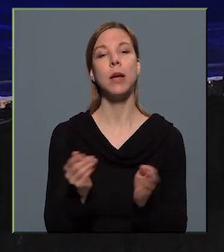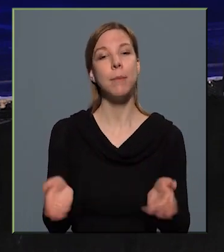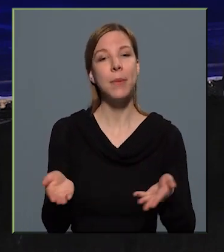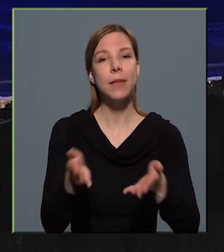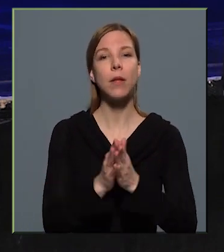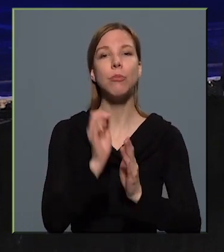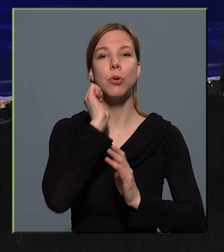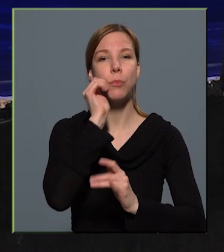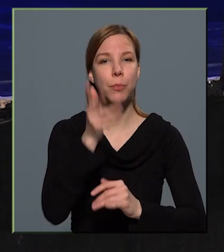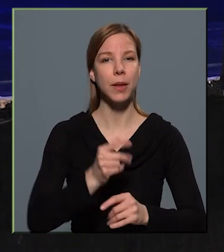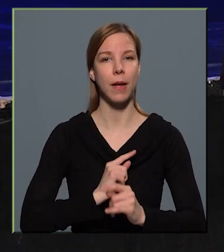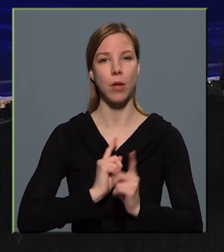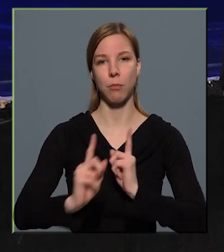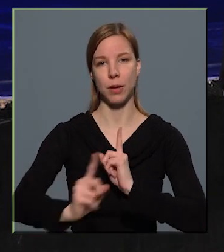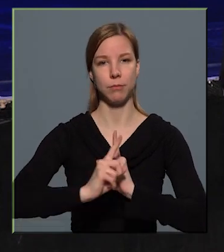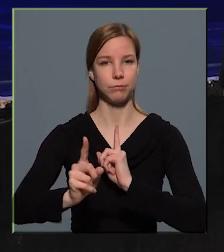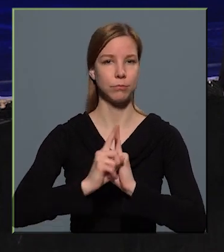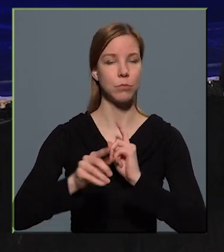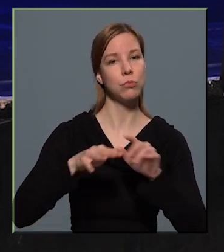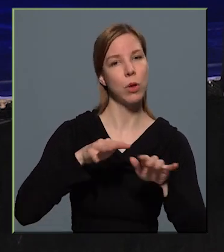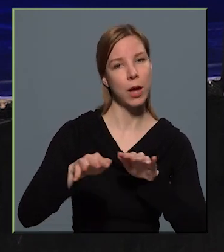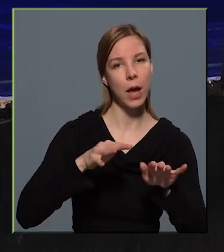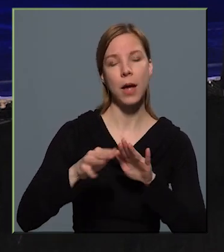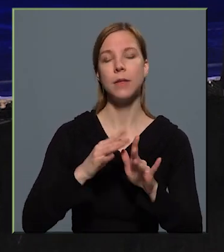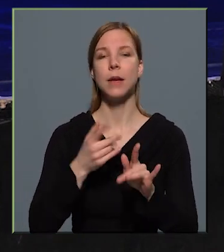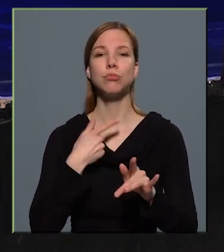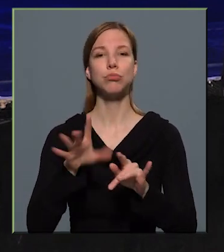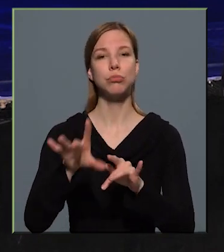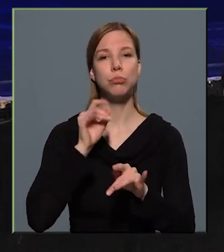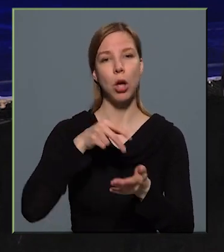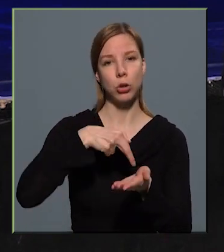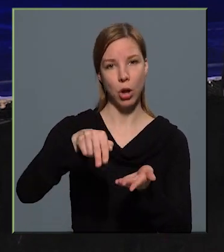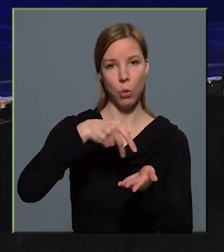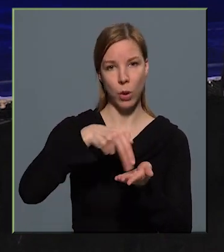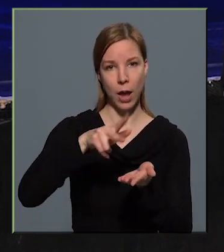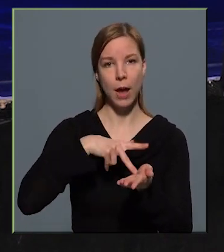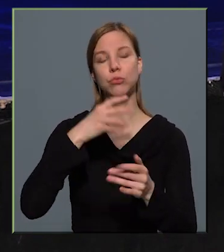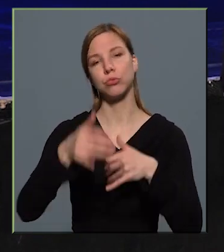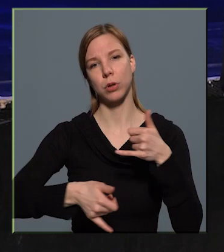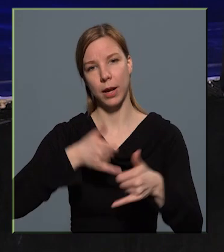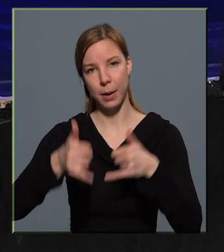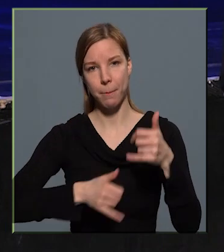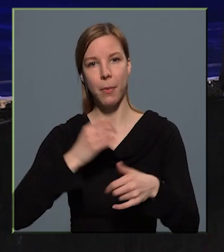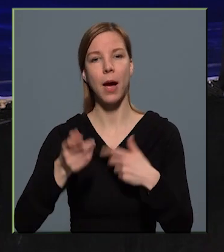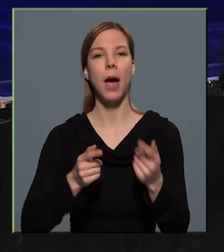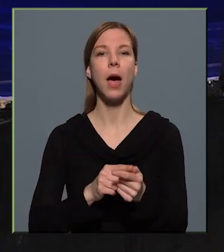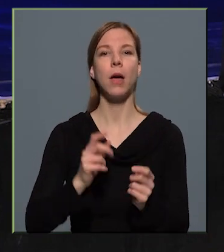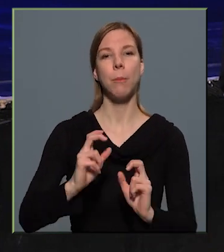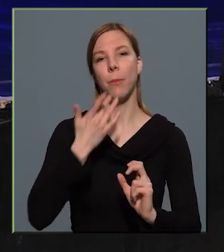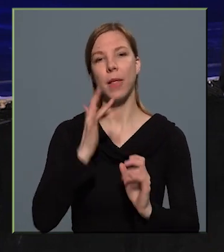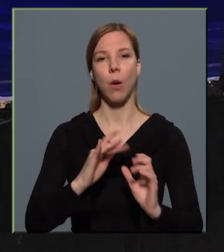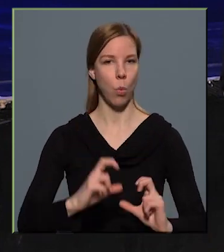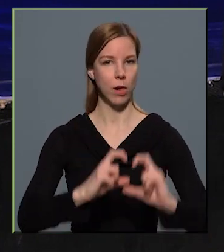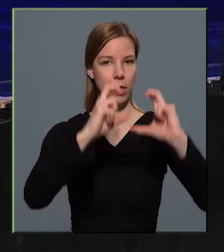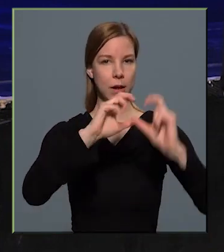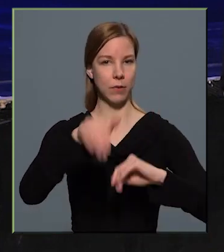járásra, munkahelyet elérő közlekedésre lehetőség szerint válassza a gyaloglást, a kerékpáros közlekedést, lift helyett válassza a